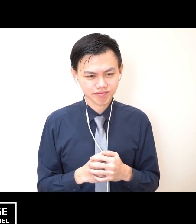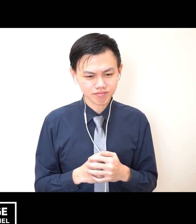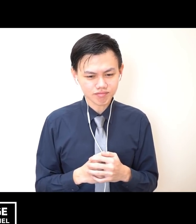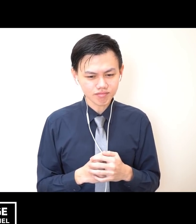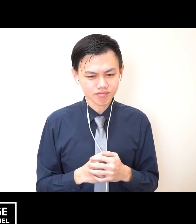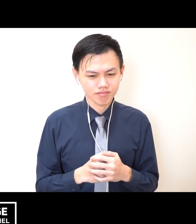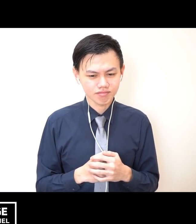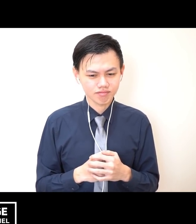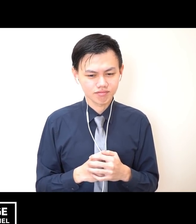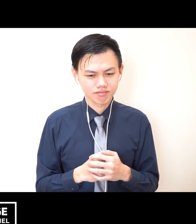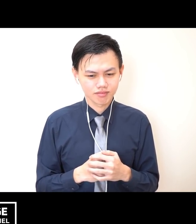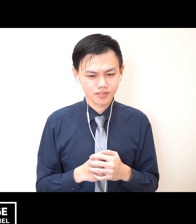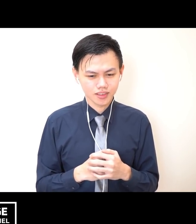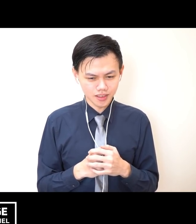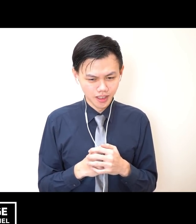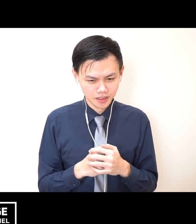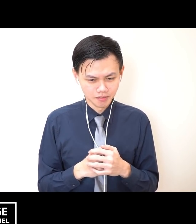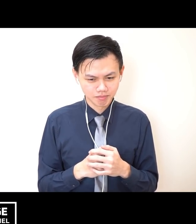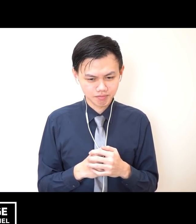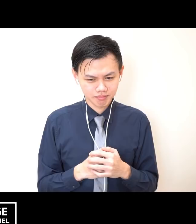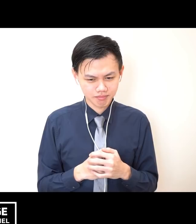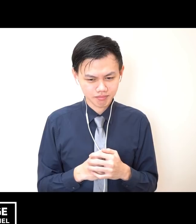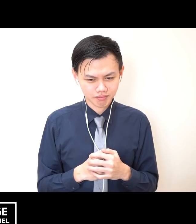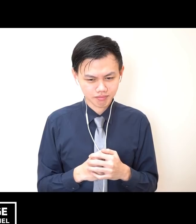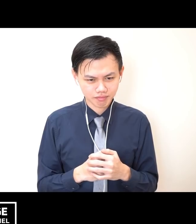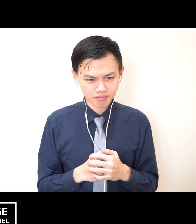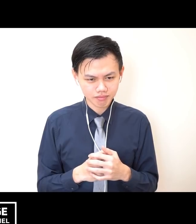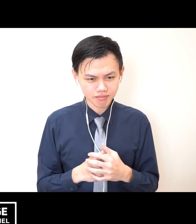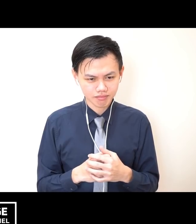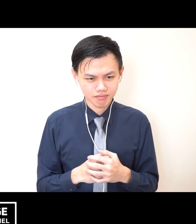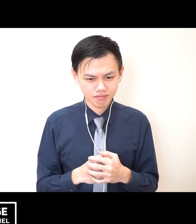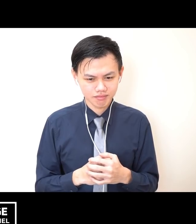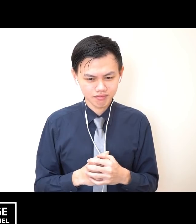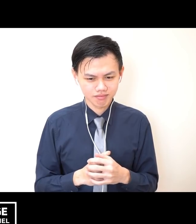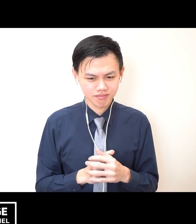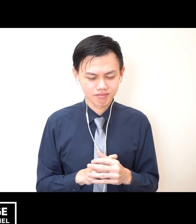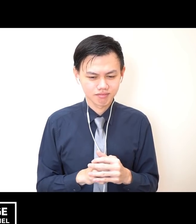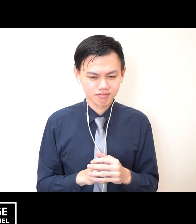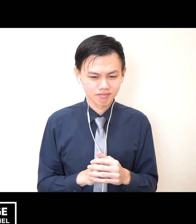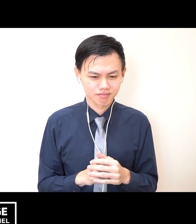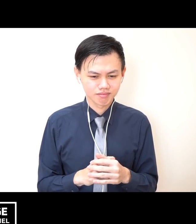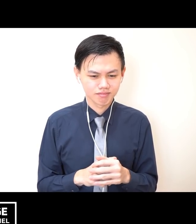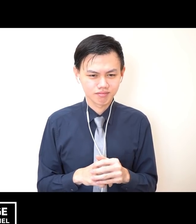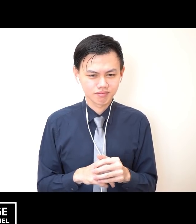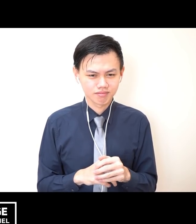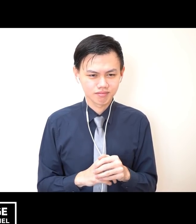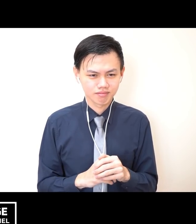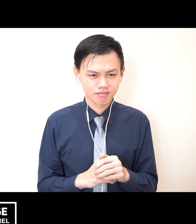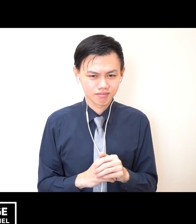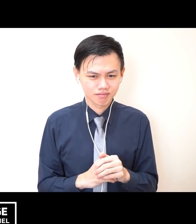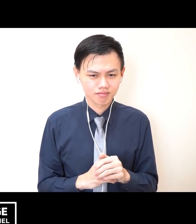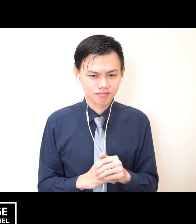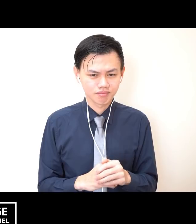saling mengasihi. Hiduplah bersama-sama dalam saling mengakui dan mempunyai tujuan yang sama.